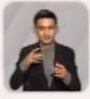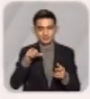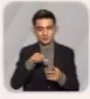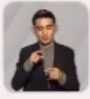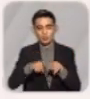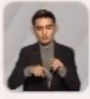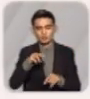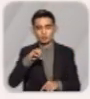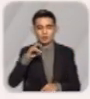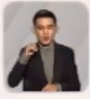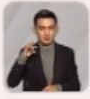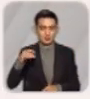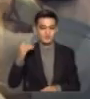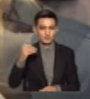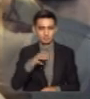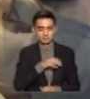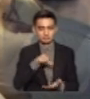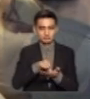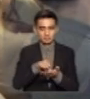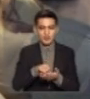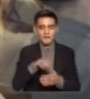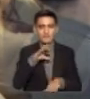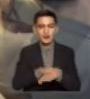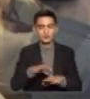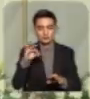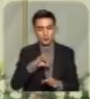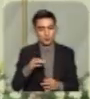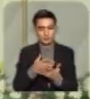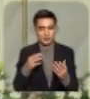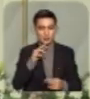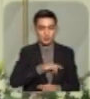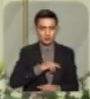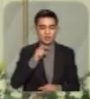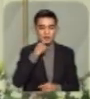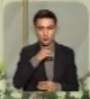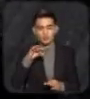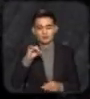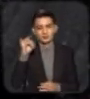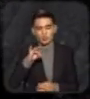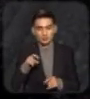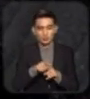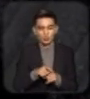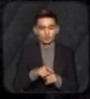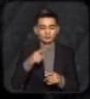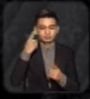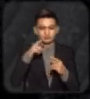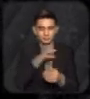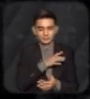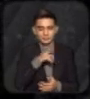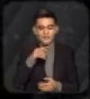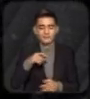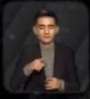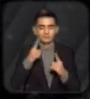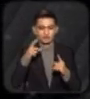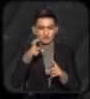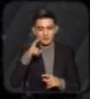Турара Рыскулова. Факты из яркой жизни, многочисленные работы по экономике и истории обсудили участники в ходе конференции «Незабвенные великие